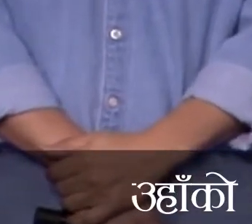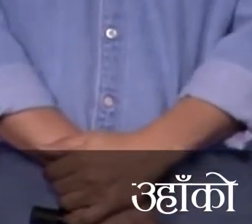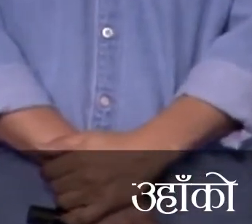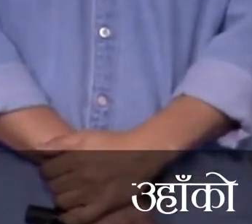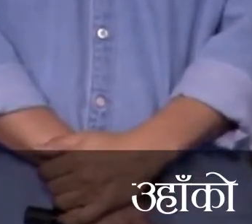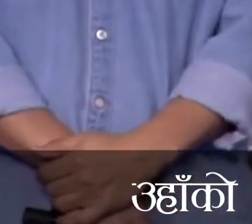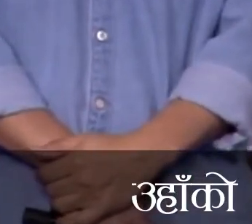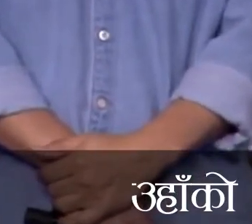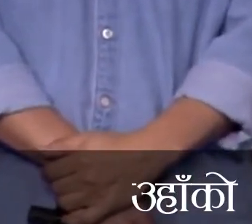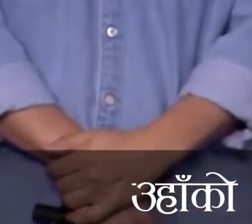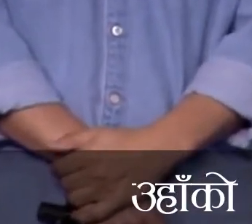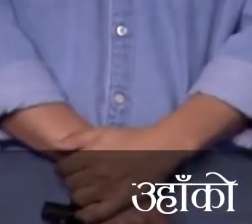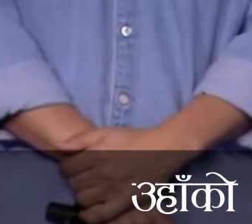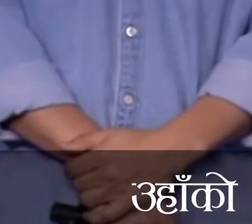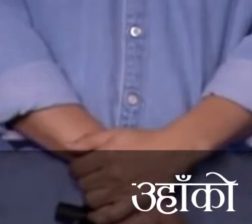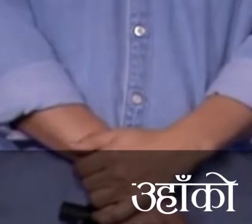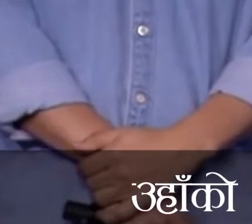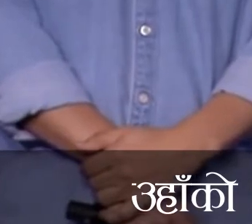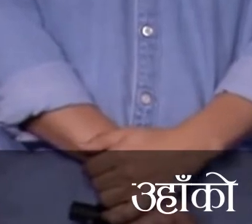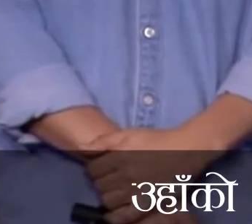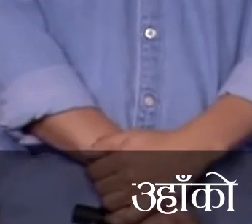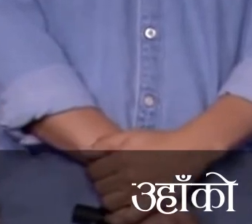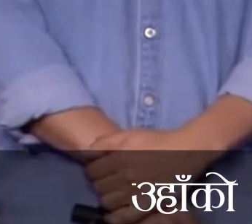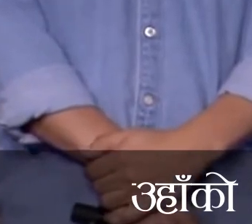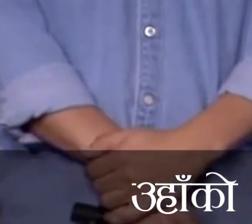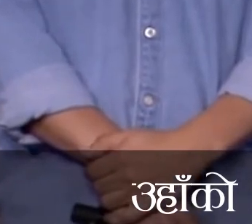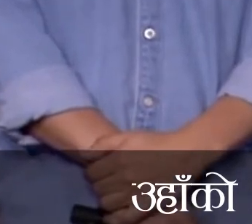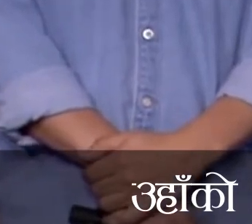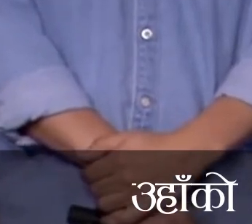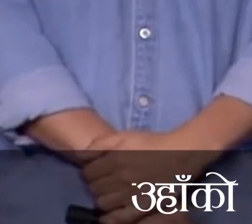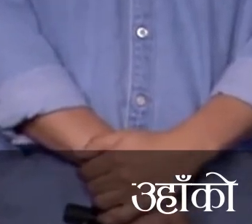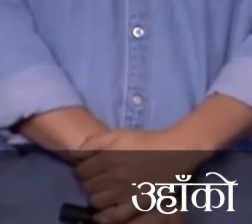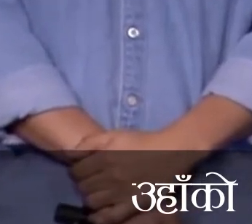bed and held his